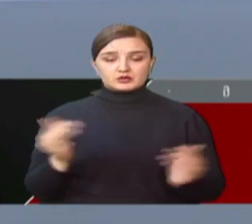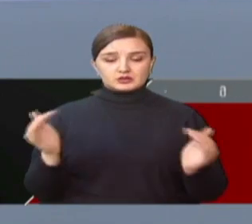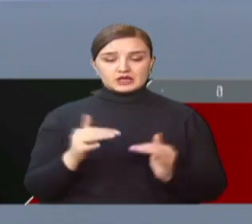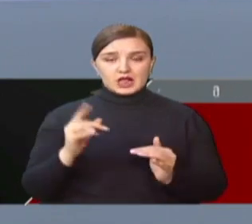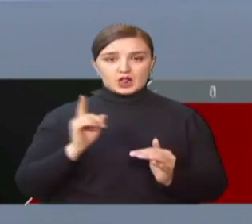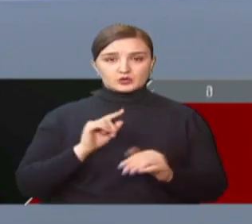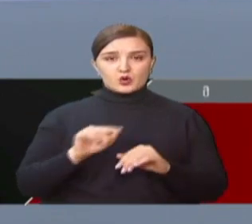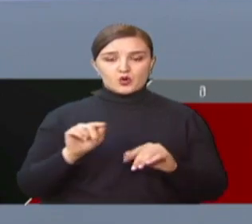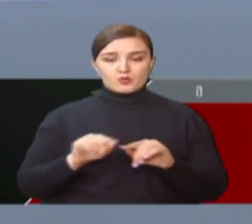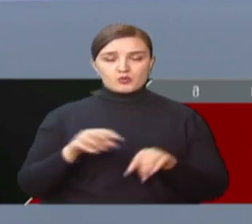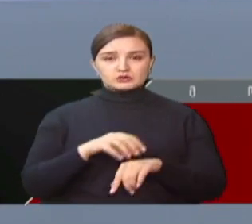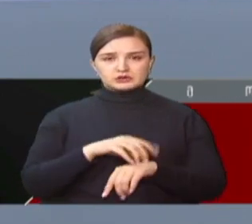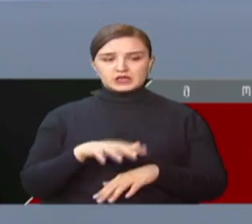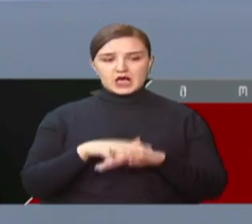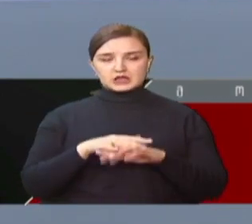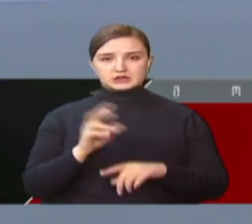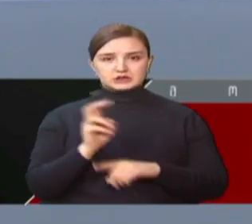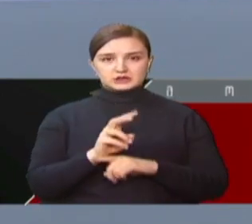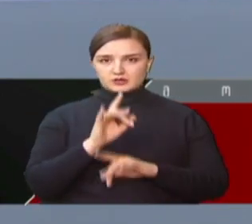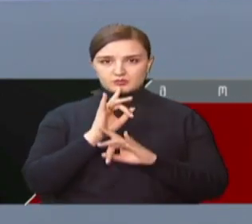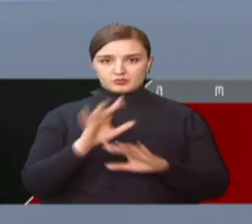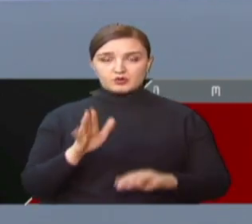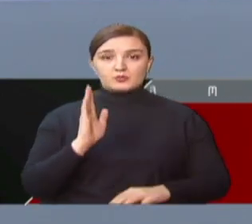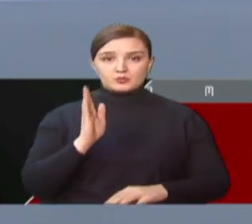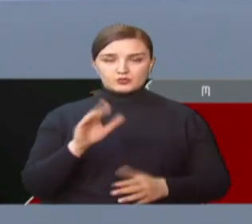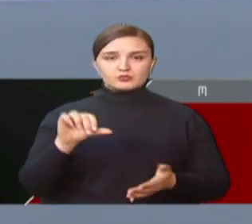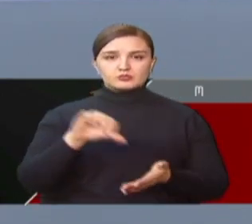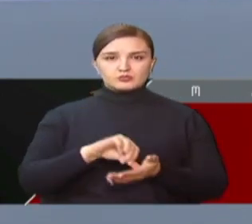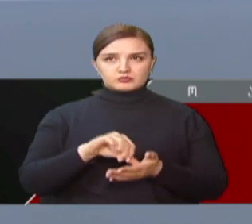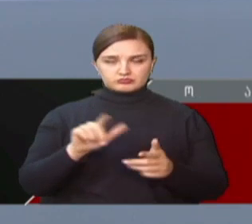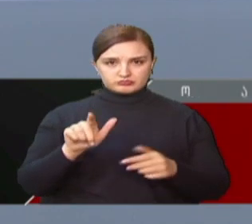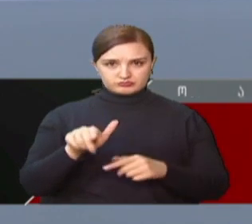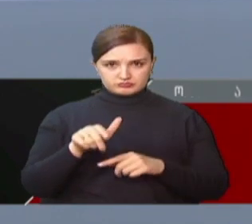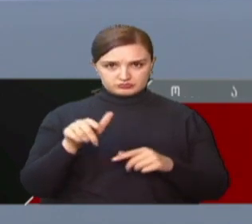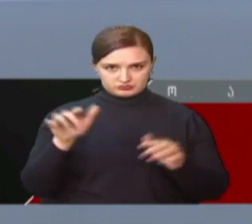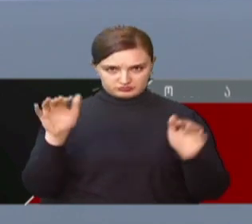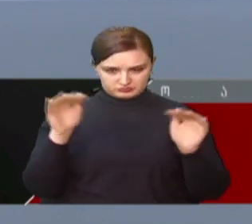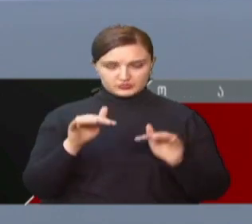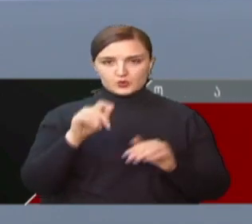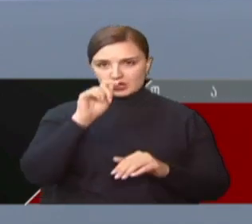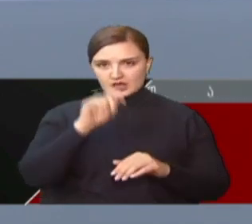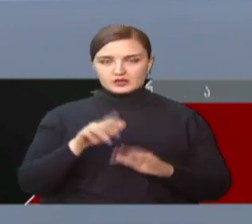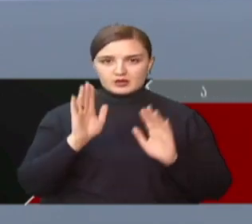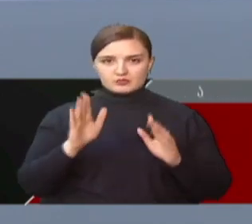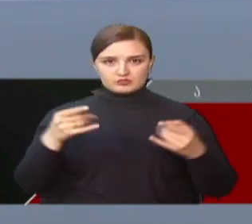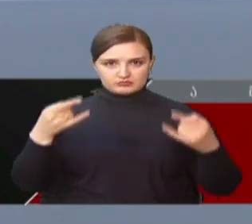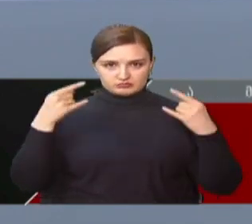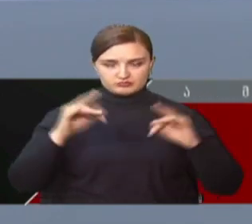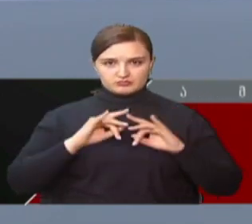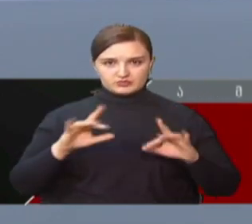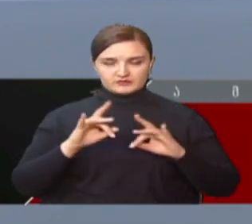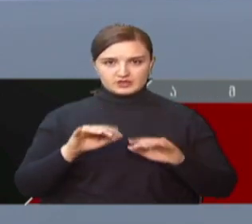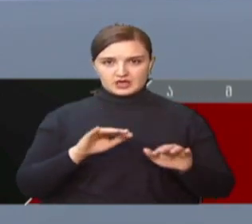ოპოზიციის გარკვეული ნაწილი აქციაზე მისვლას არ გეგმავს. იქნება ჩართვები უკრაინიდანაც თბილისში შეკრებილებს, სწორედ უკრაინიდან მიმართავს აქციის